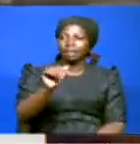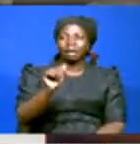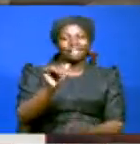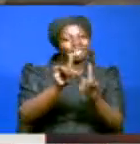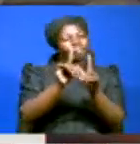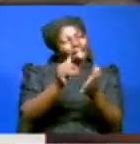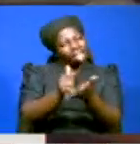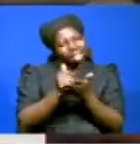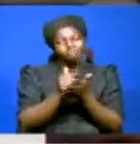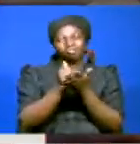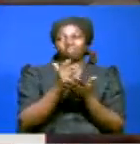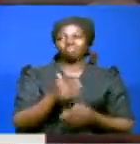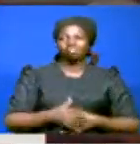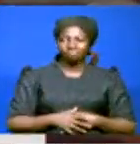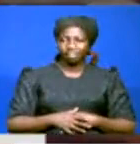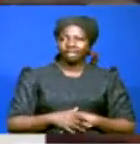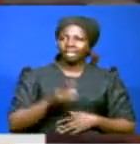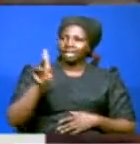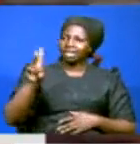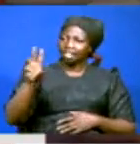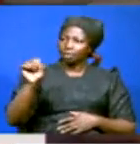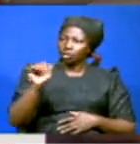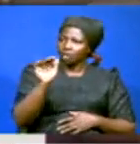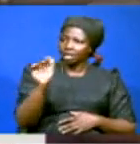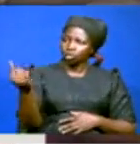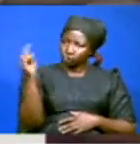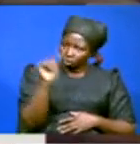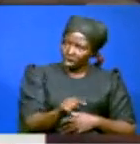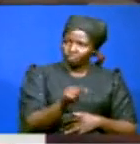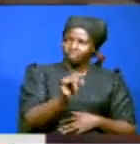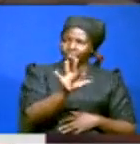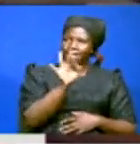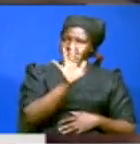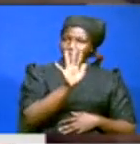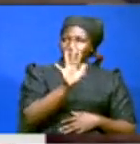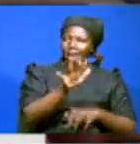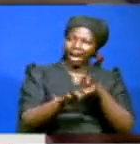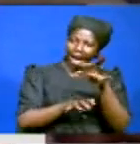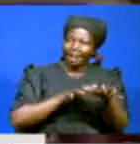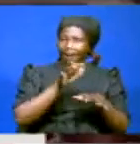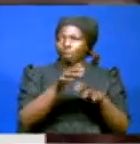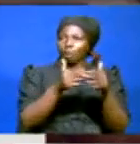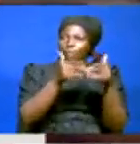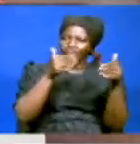Naomba KWS mkuje mchukue wanyama wenu kabla haijatoa